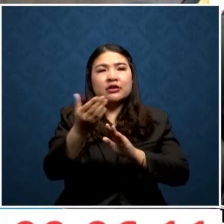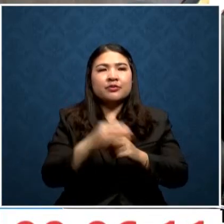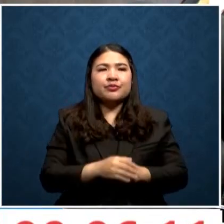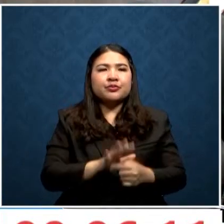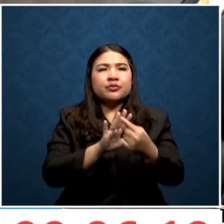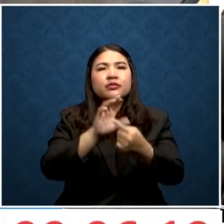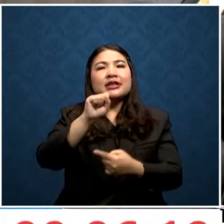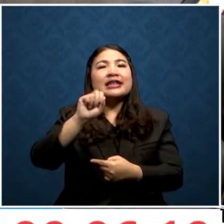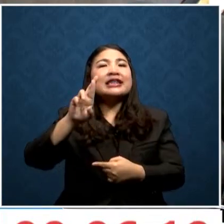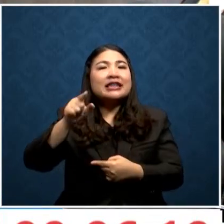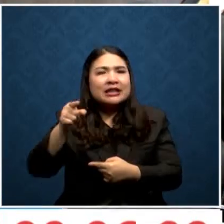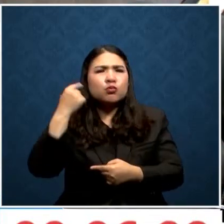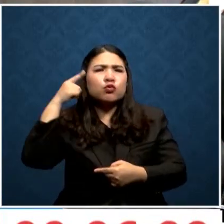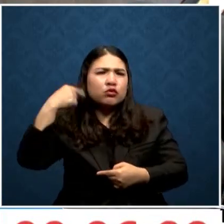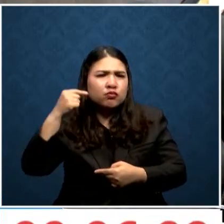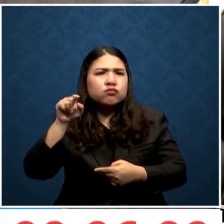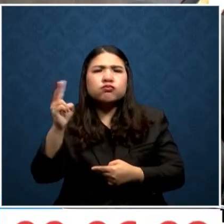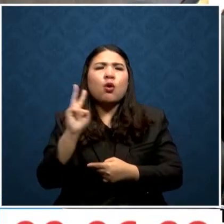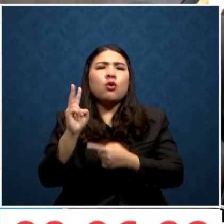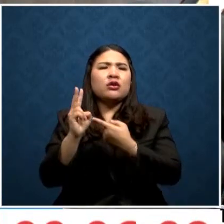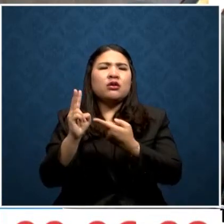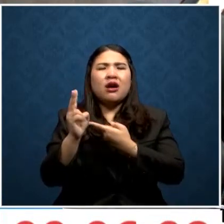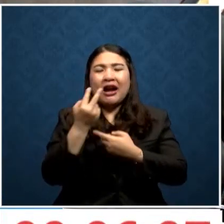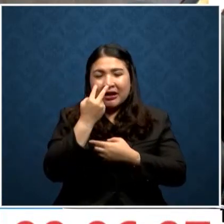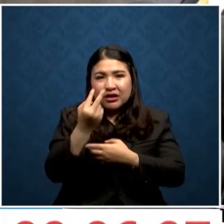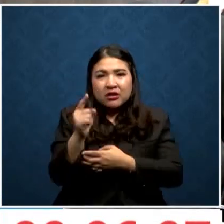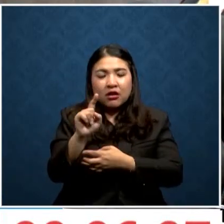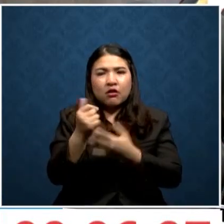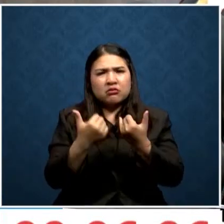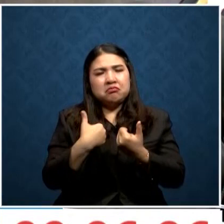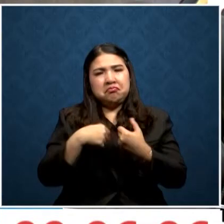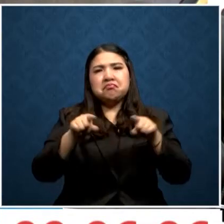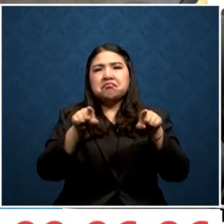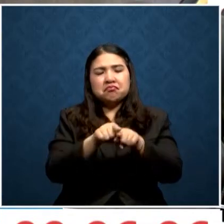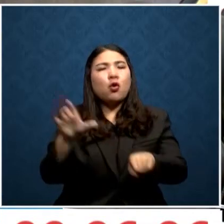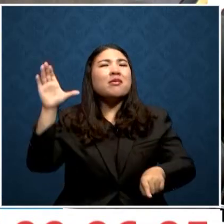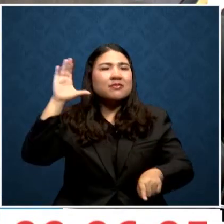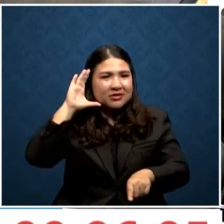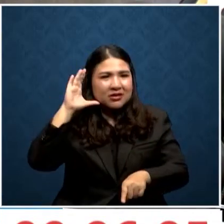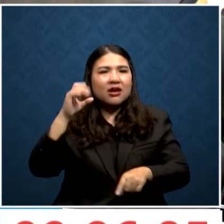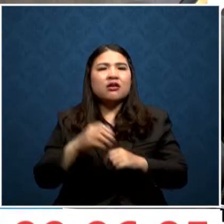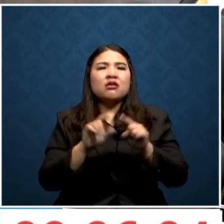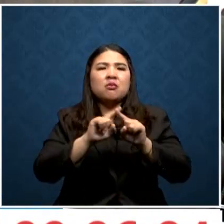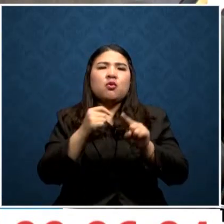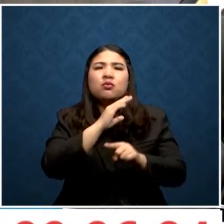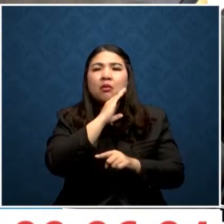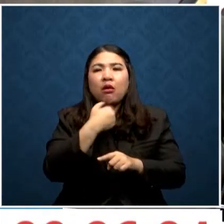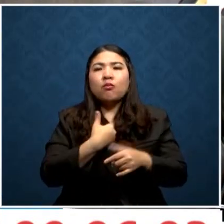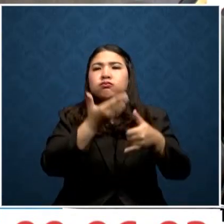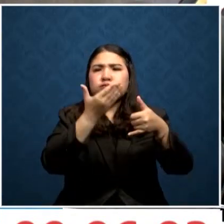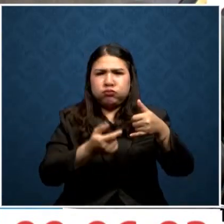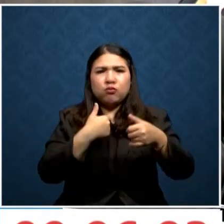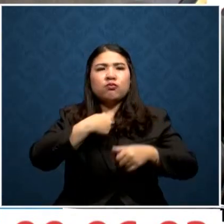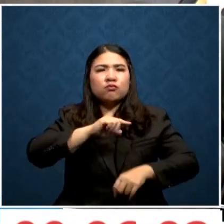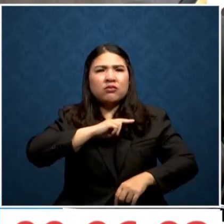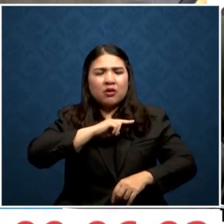หรือว่าท่านกัลยาไหมครับอันนี้มันสะท้อนอะไรมันสะท้อนถึงความเชื่อมั่นนะครับท่านประธานครับเชื่อมั่นว่าเราวุ